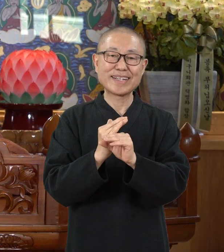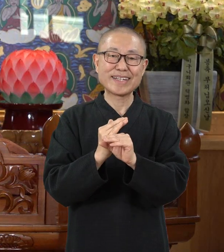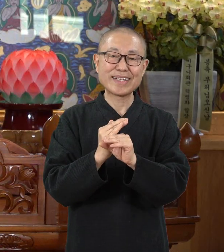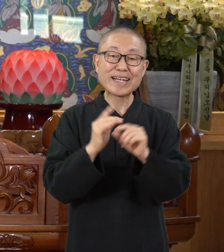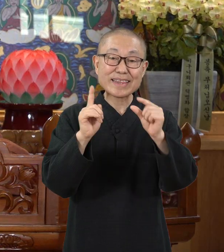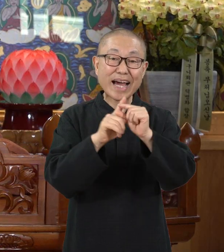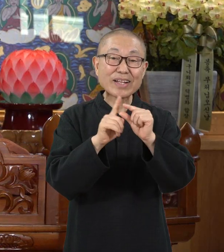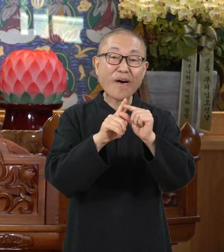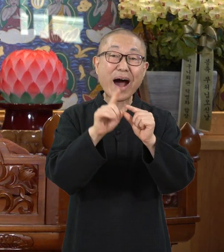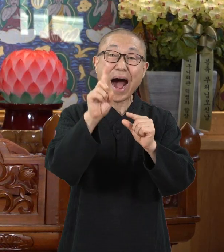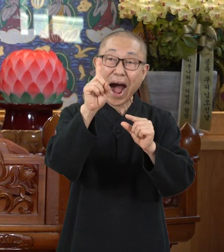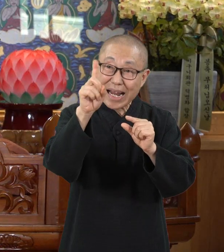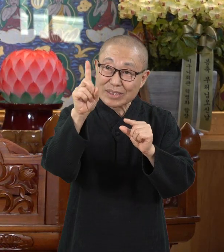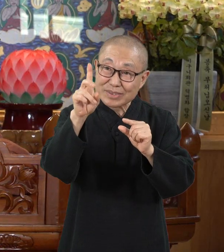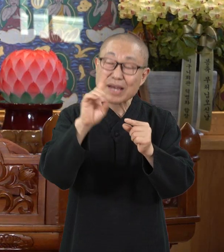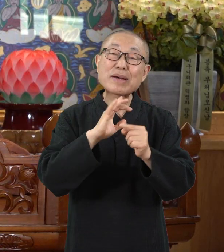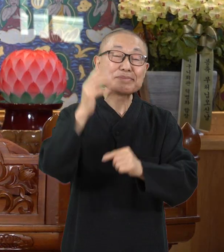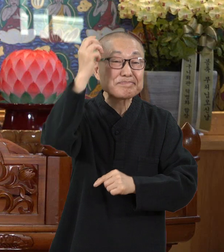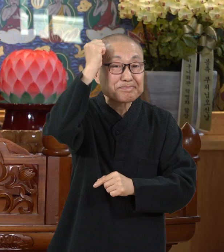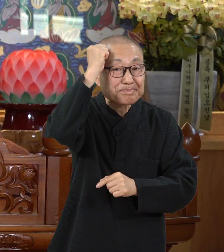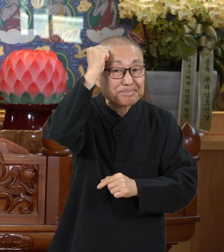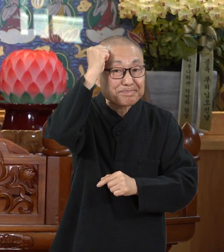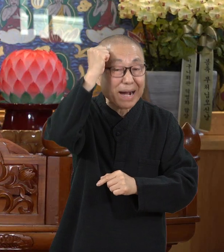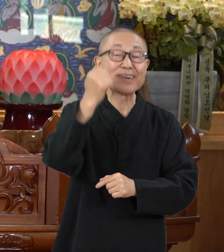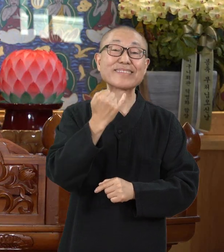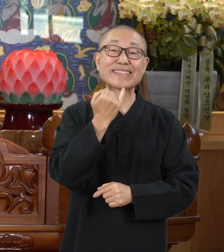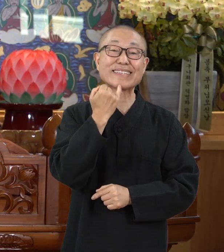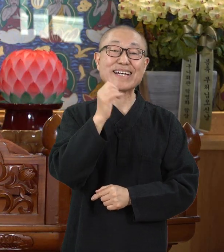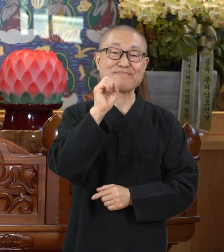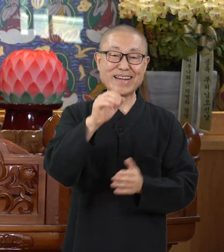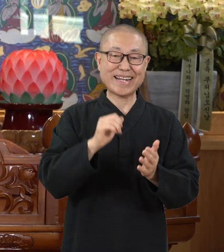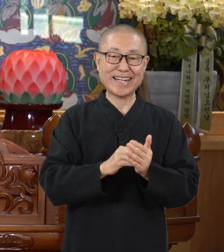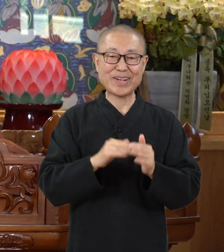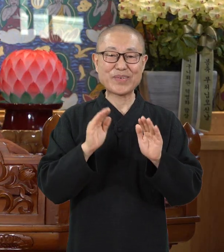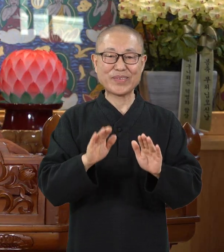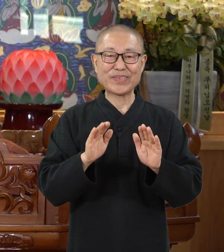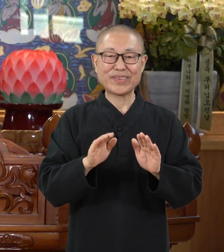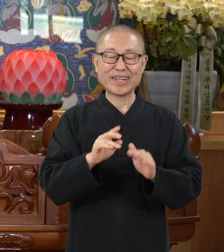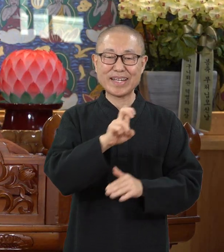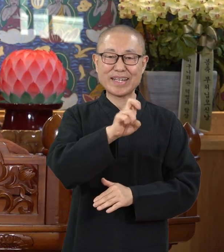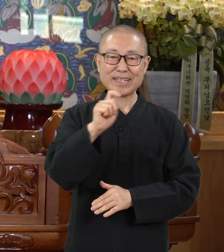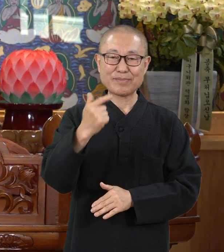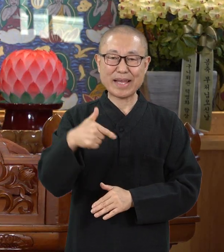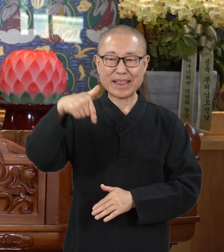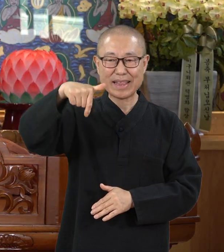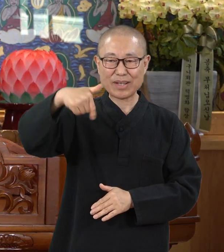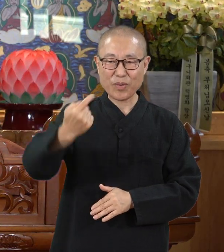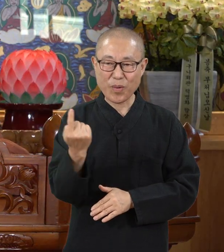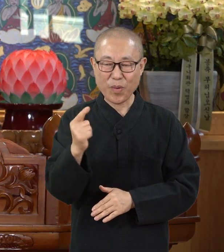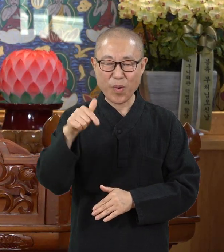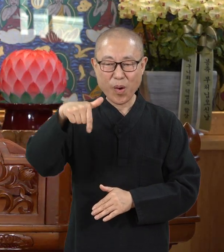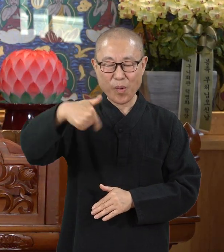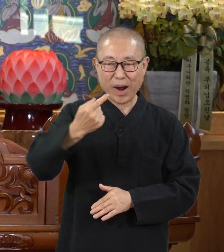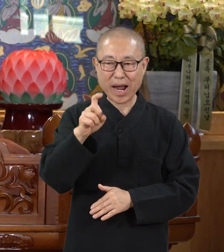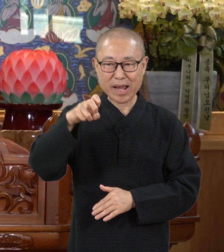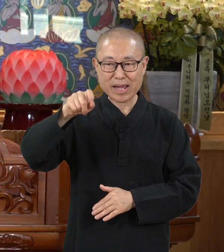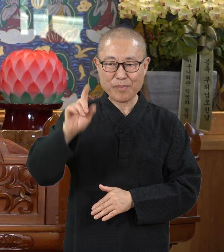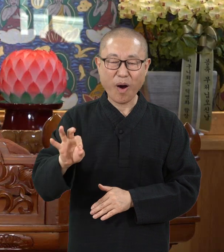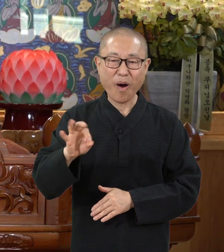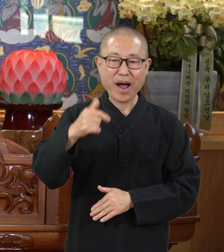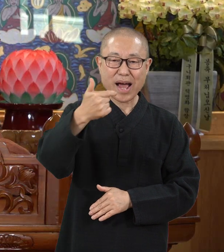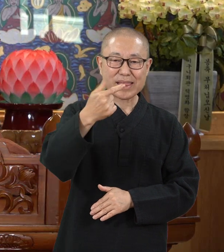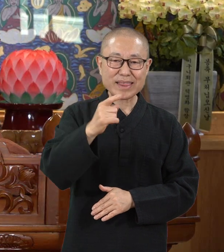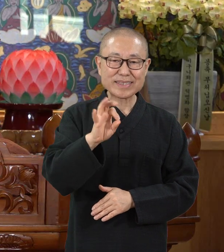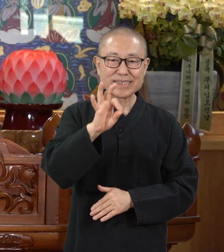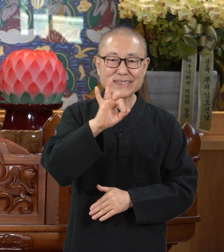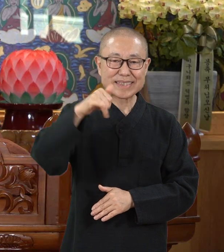중에서 단어 한두 개만 건져주십사 그래요. 그래서 오늘은 만고강명과 능인정목을